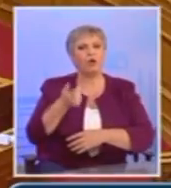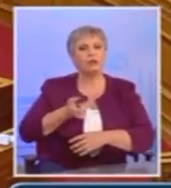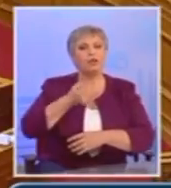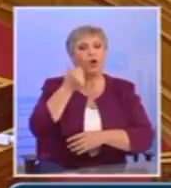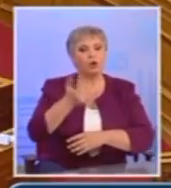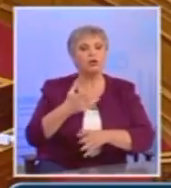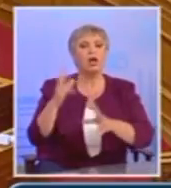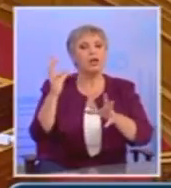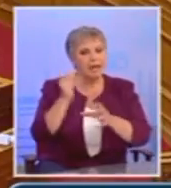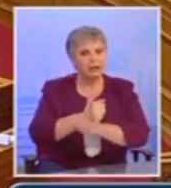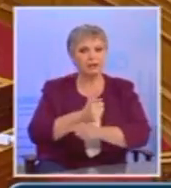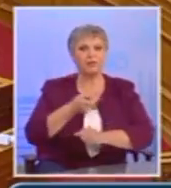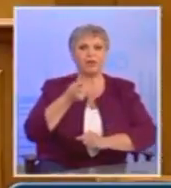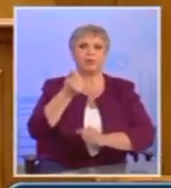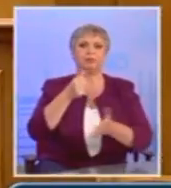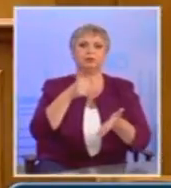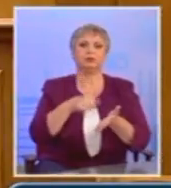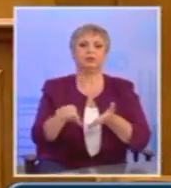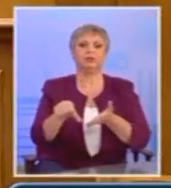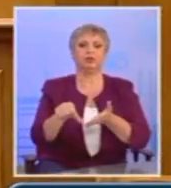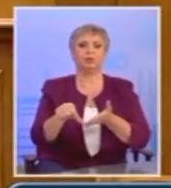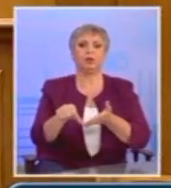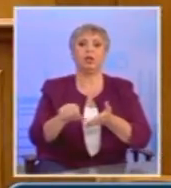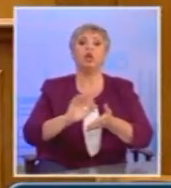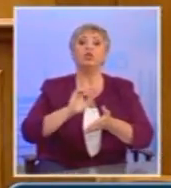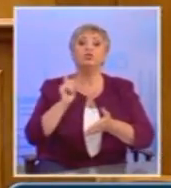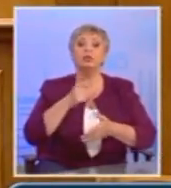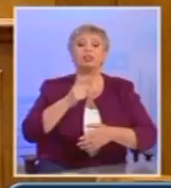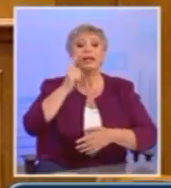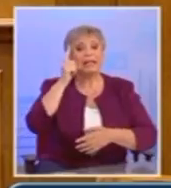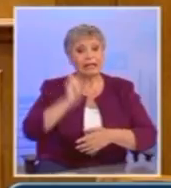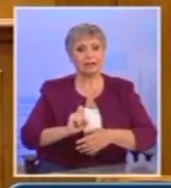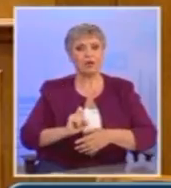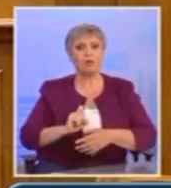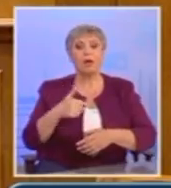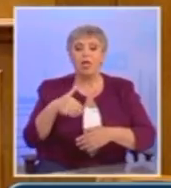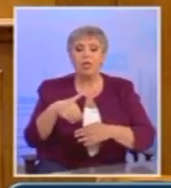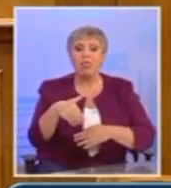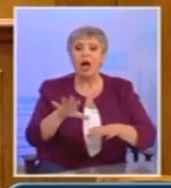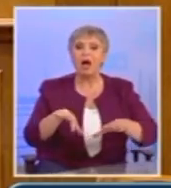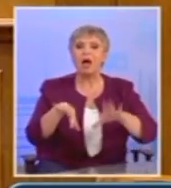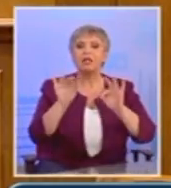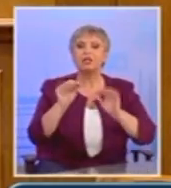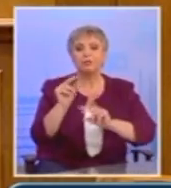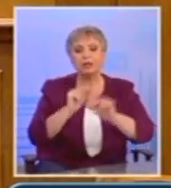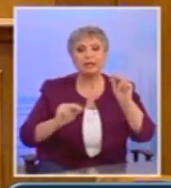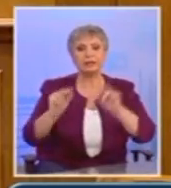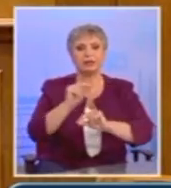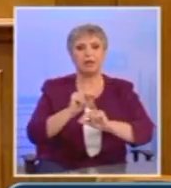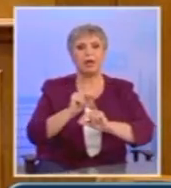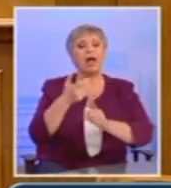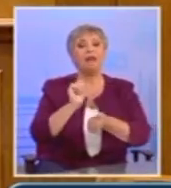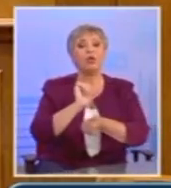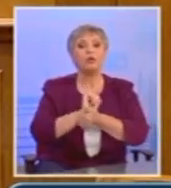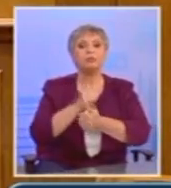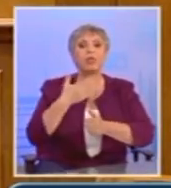Τουλάχιστον ουσιαστική δέσμευση και χρονικό ορίζοντα για την έναρξη αυτής της συζήτησης και την τελική λήψη απόφασης.